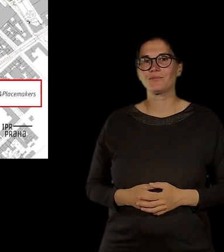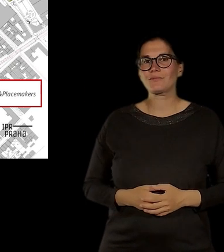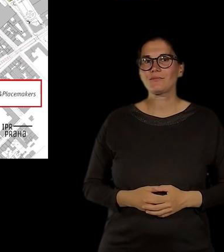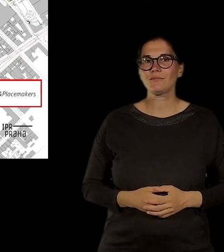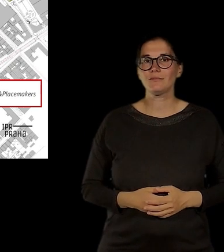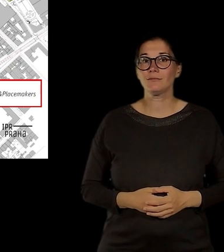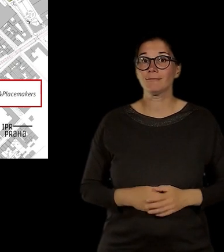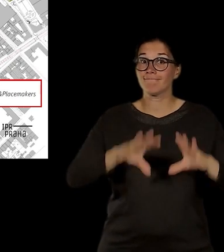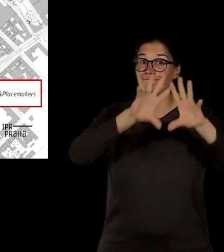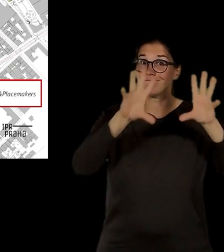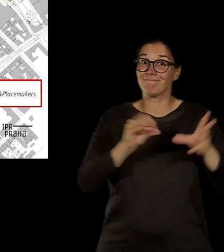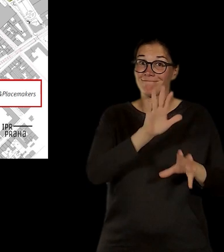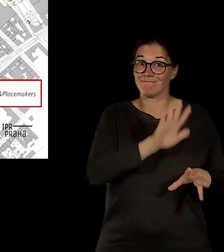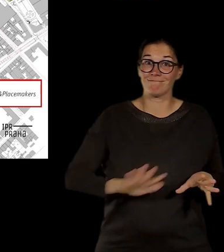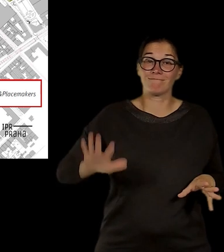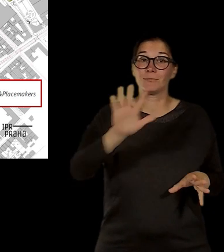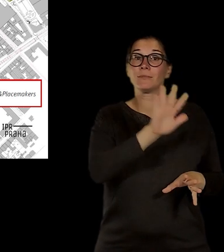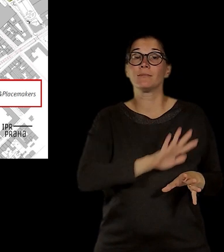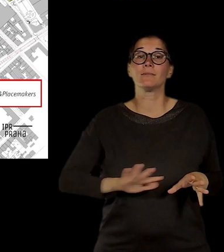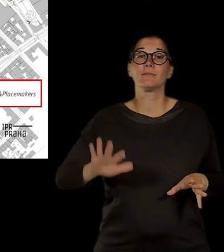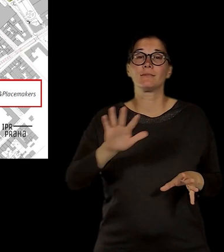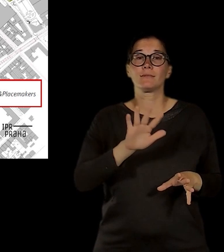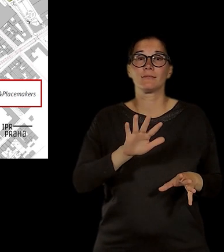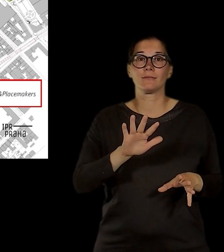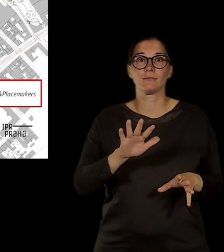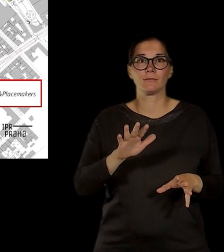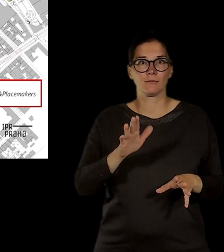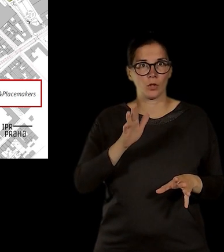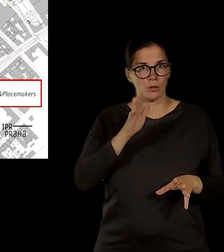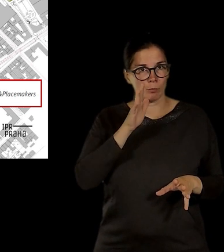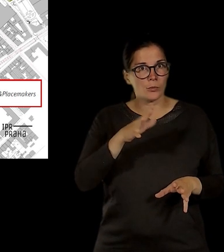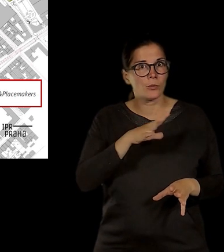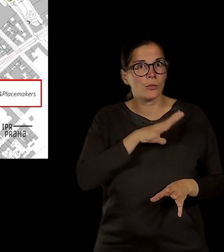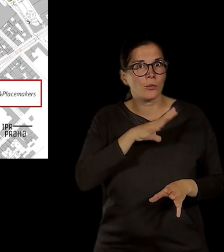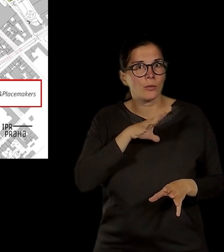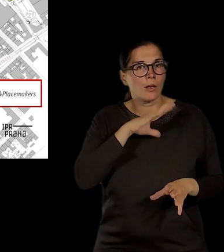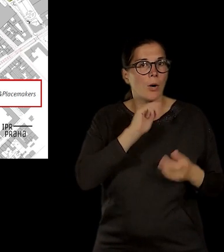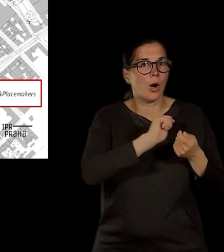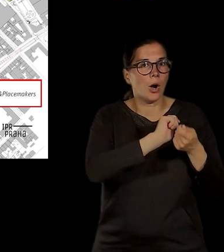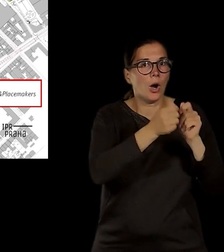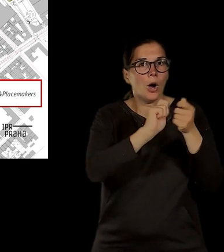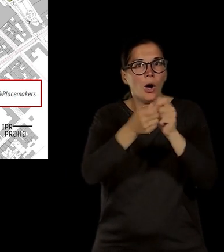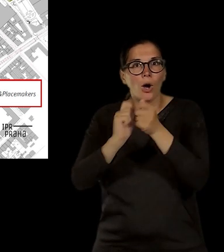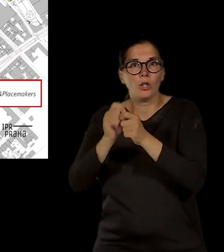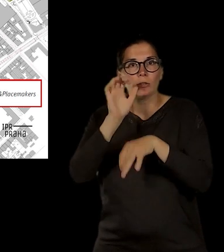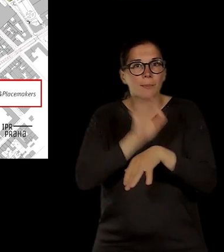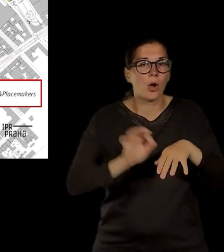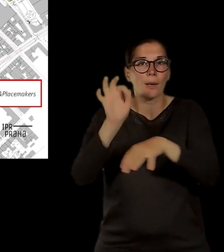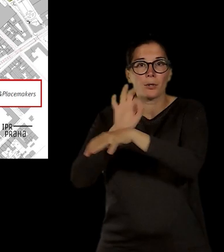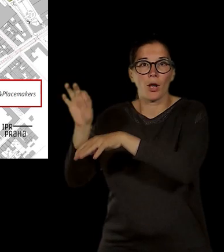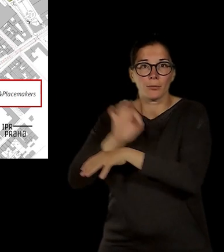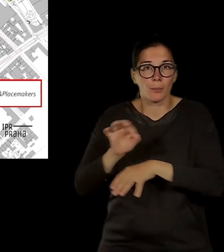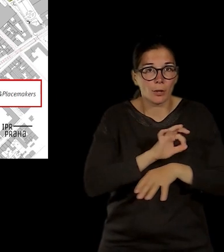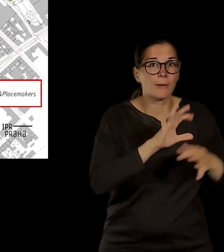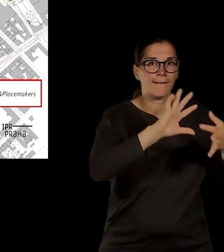V celém tom území vlastně dochází k neuvěřitelným synergii vlastně jednotlivých projektů,